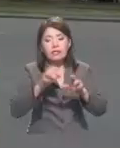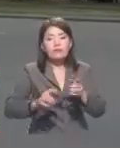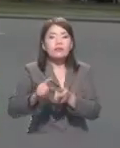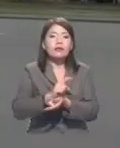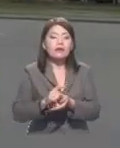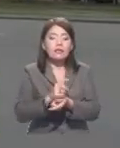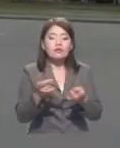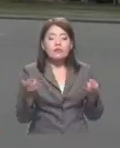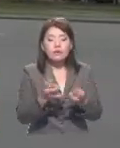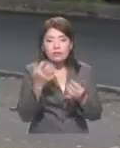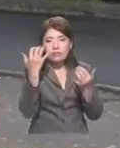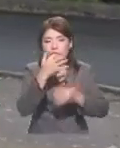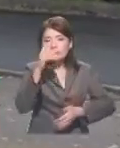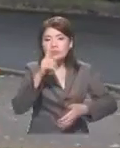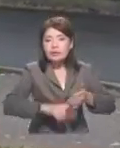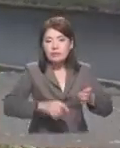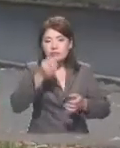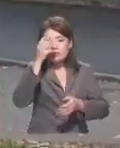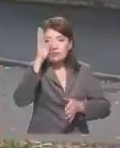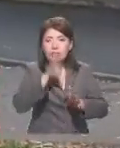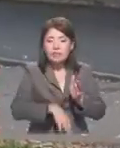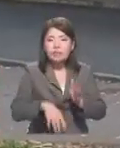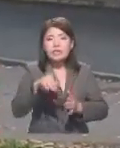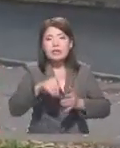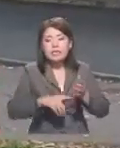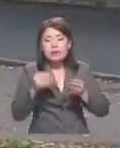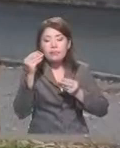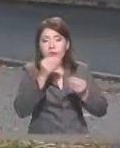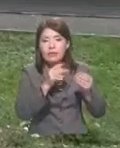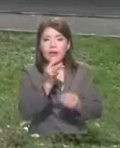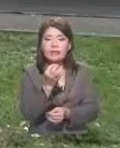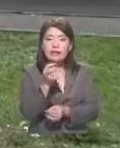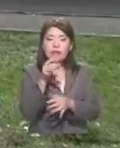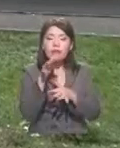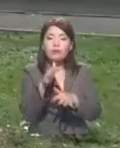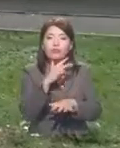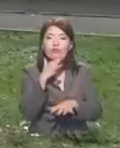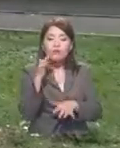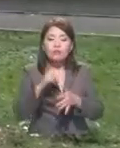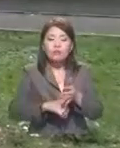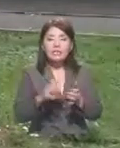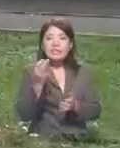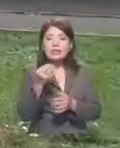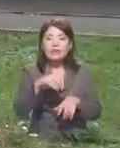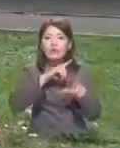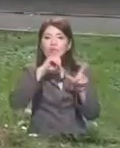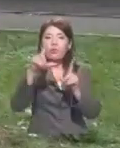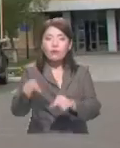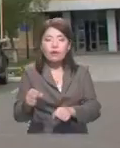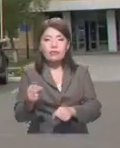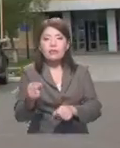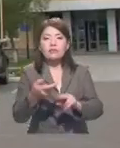керек. Соқыр сенімнің, білімсіздіктің, діни фанатизмнің, радикалды ағымның кесірінен серияға кетіп, қыршынынан